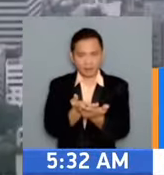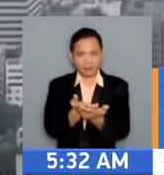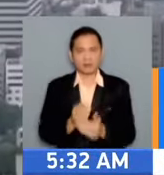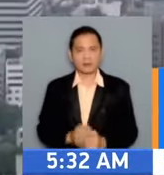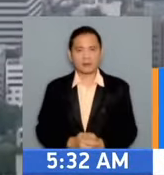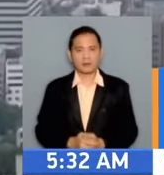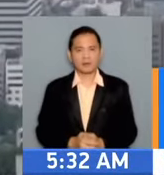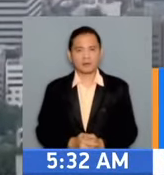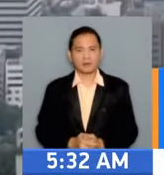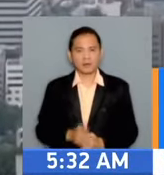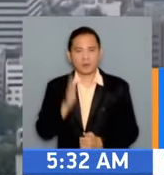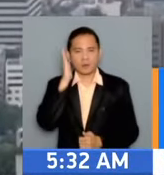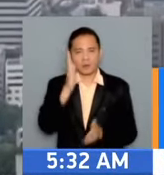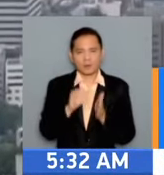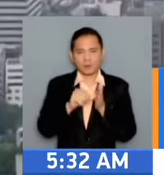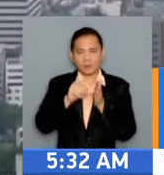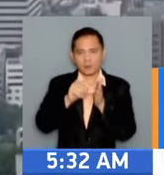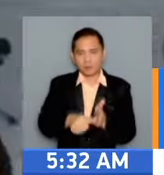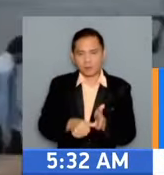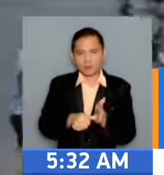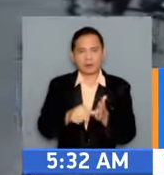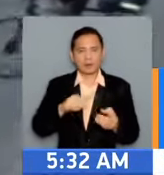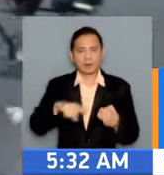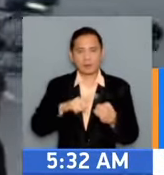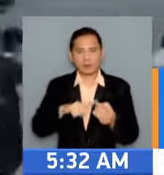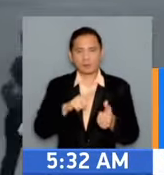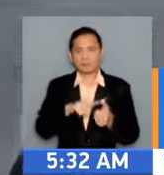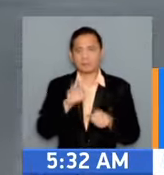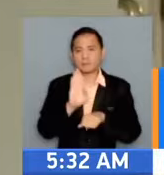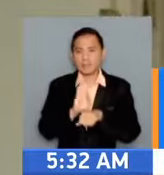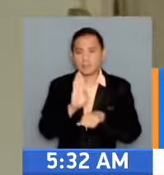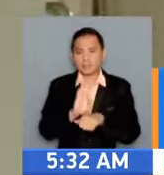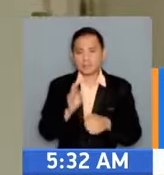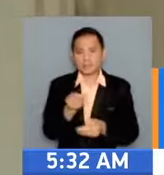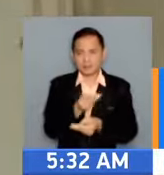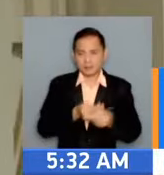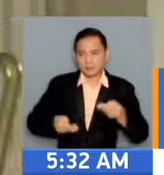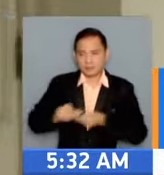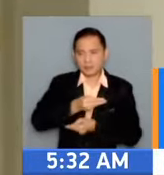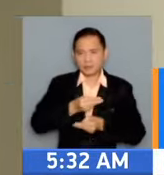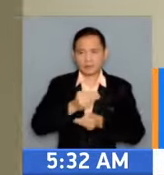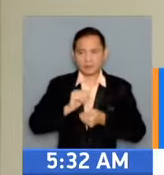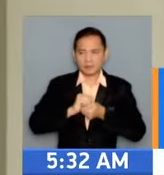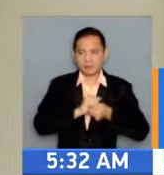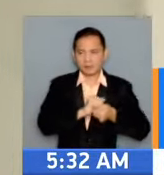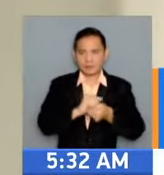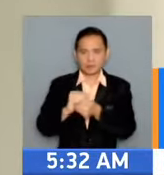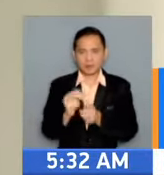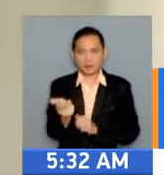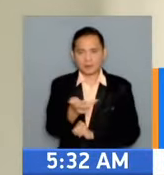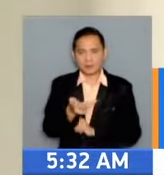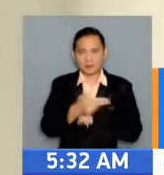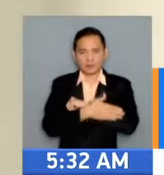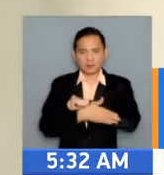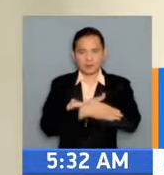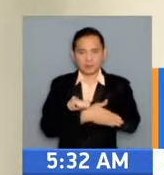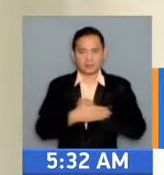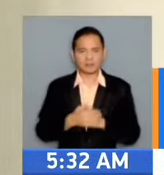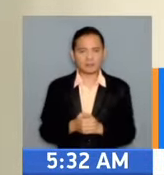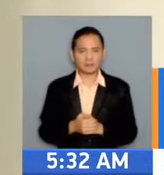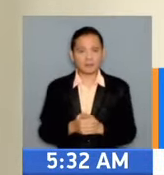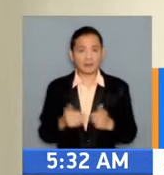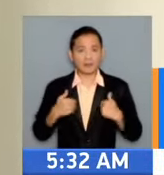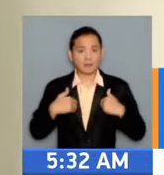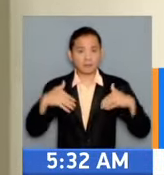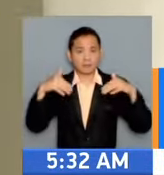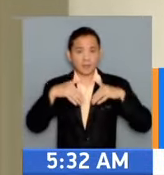ng pamumuhunan at negosyo ng tatlong bansa. Bukod sa makasaysayang trilateral meeting, pagkakuro din ang hiwalay